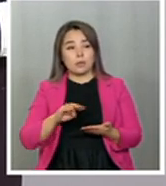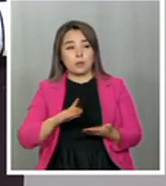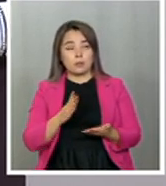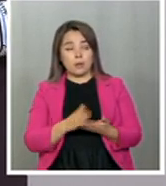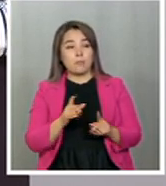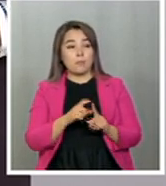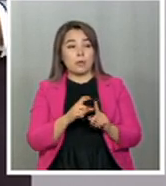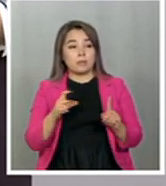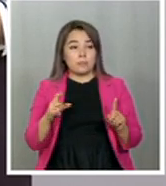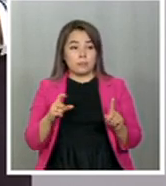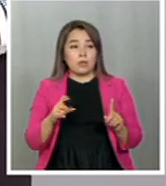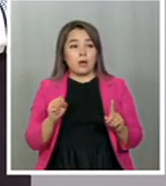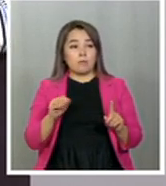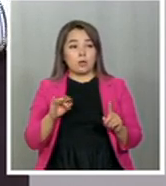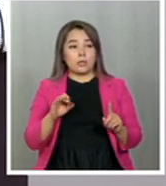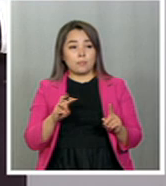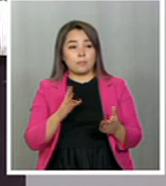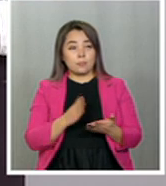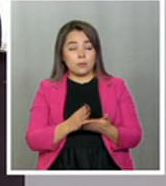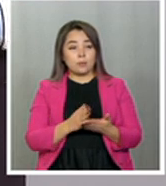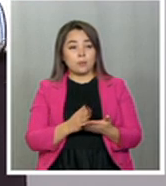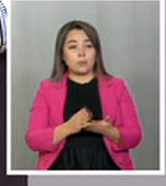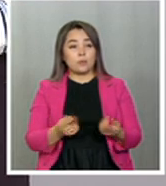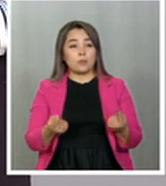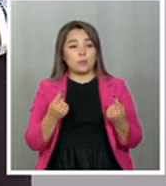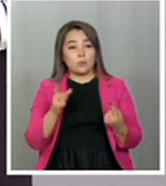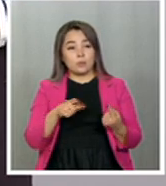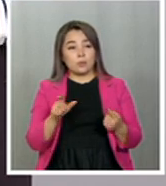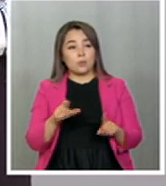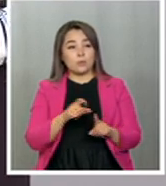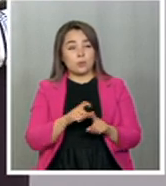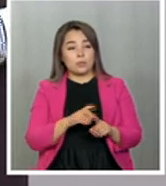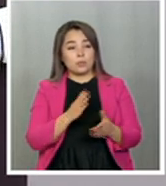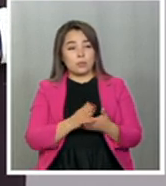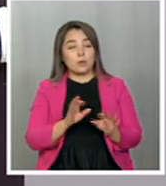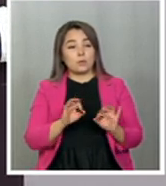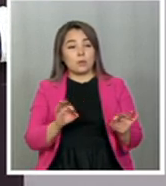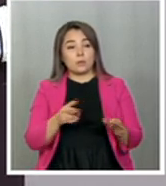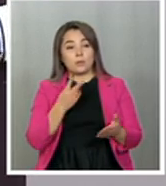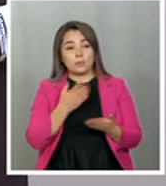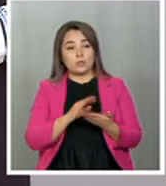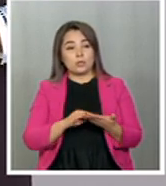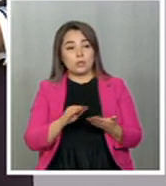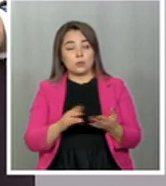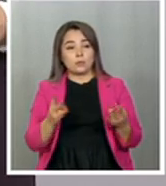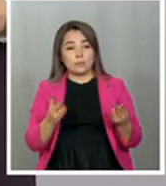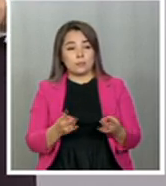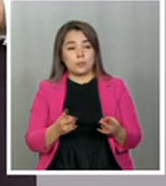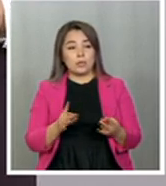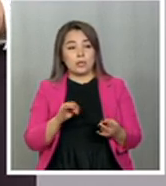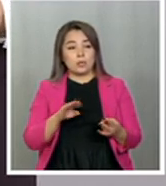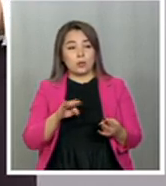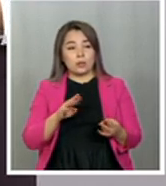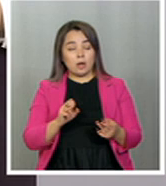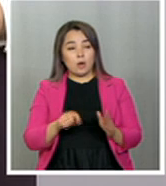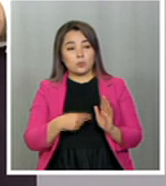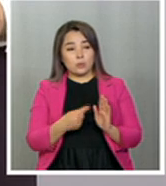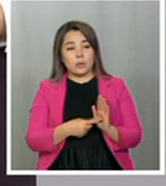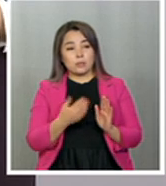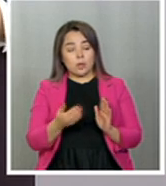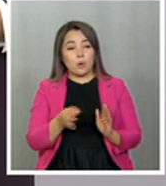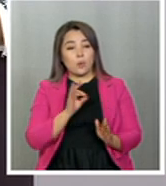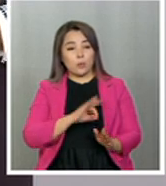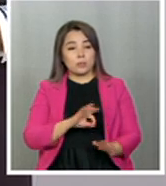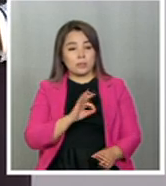Мәтінде афоризмдерге, ұлылардың сөздеріне түсініктеме беріңіз. Риторикалық сұрақтарды